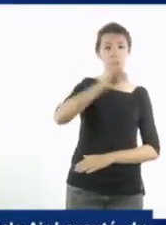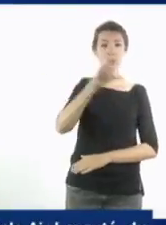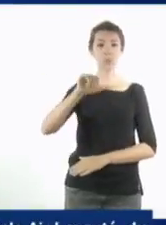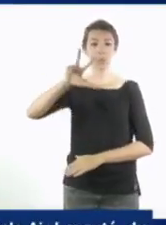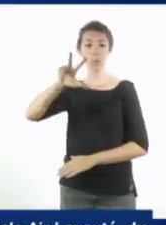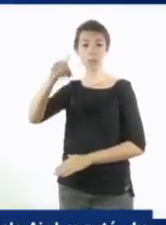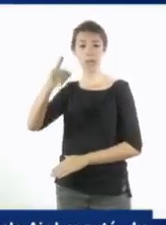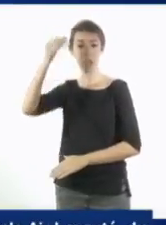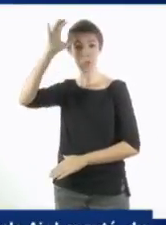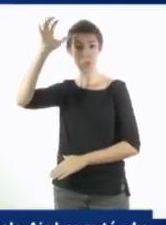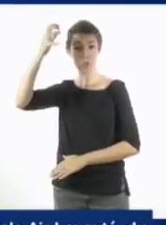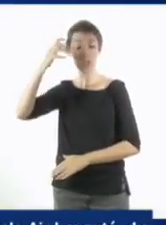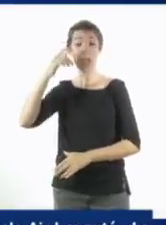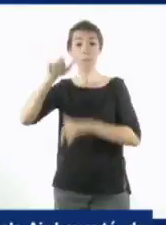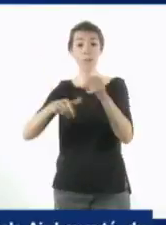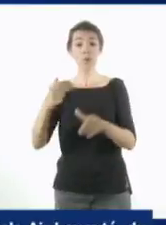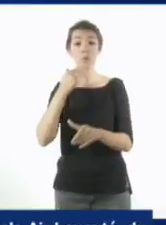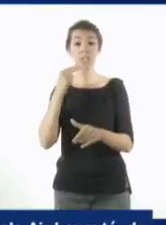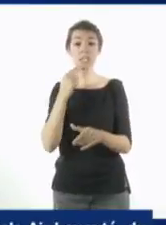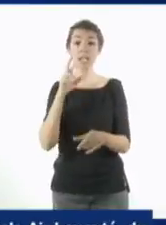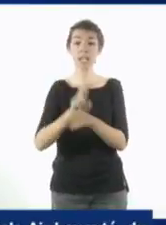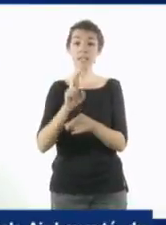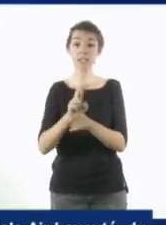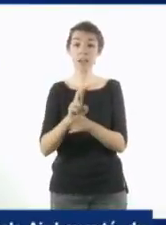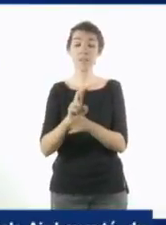réservations ont déjà été enregistrées.